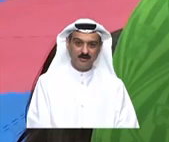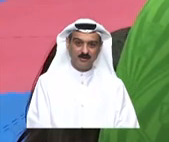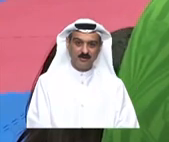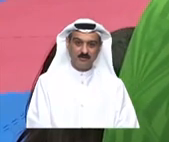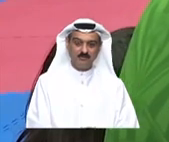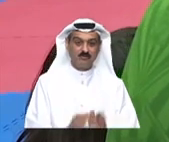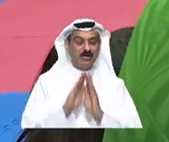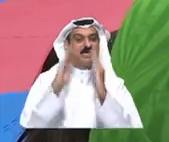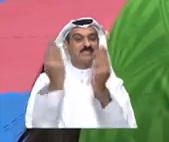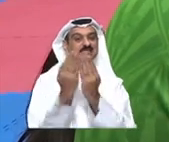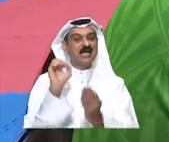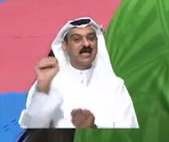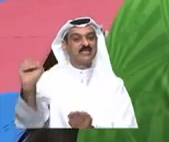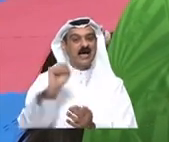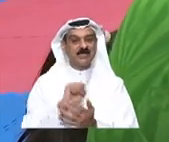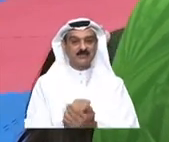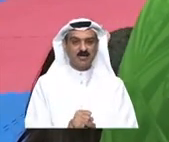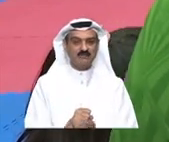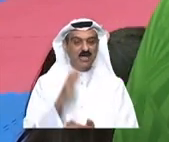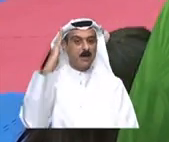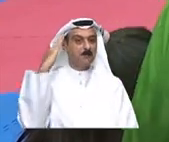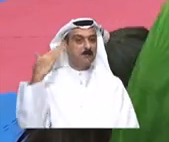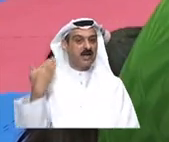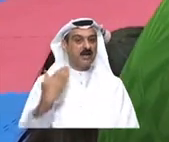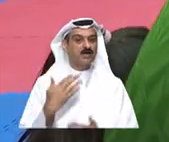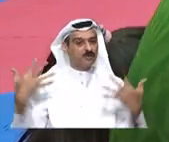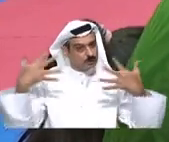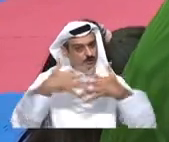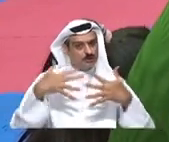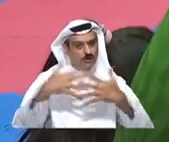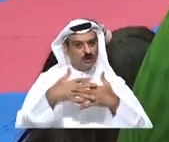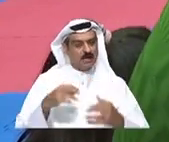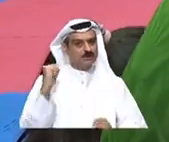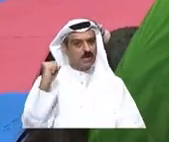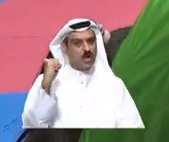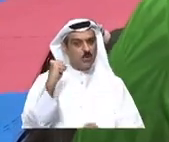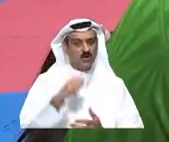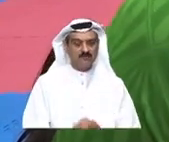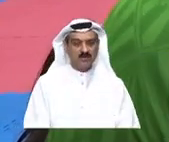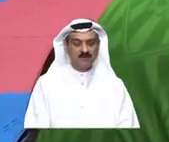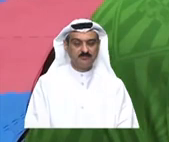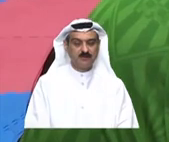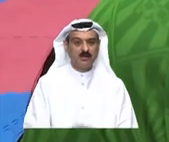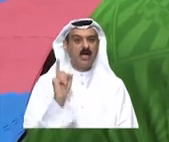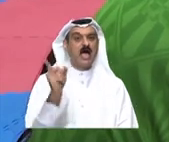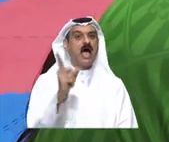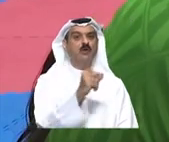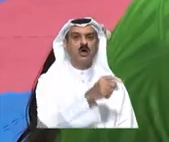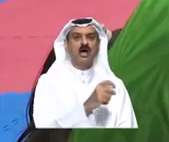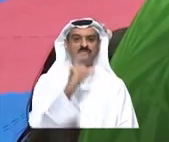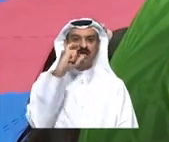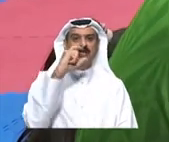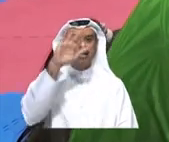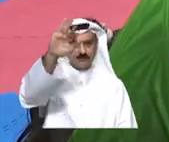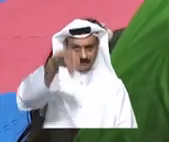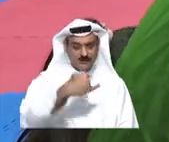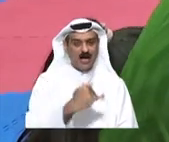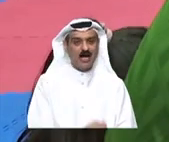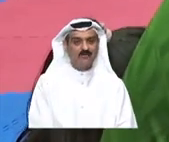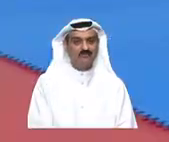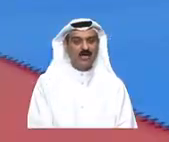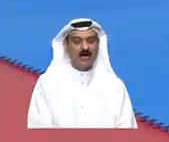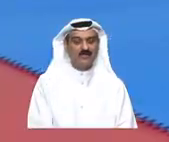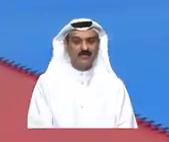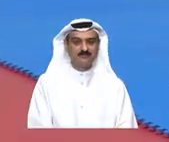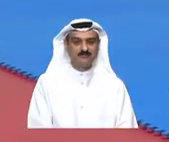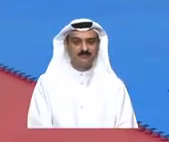للصالات الخاصه في بطولات البنات بس انها تشترك علشان يقوي، يعني لو في حد مثلا لان هو بيبحث عن عناصر كويتيه تمثل المنتخب